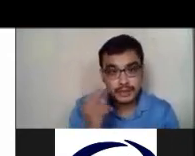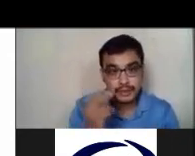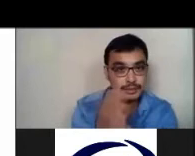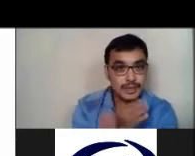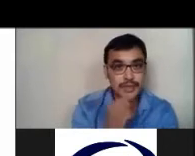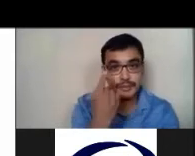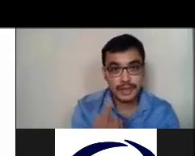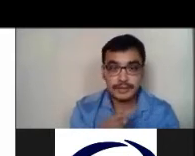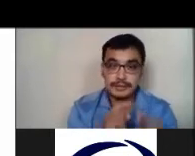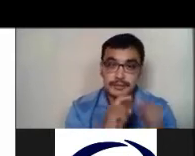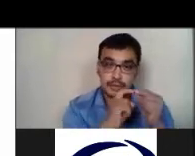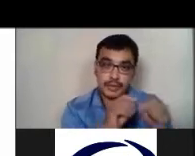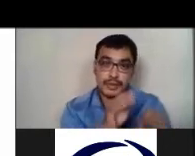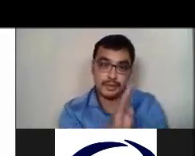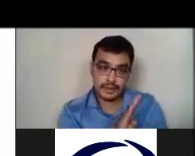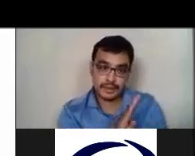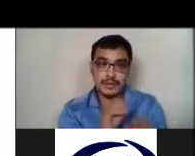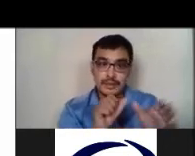भनेर सोद्धाखेरि